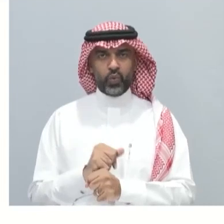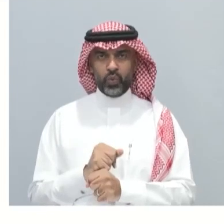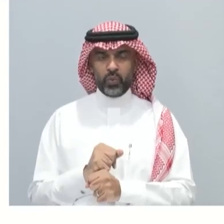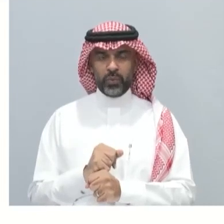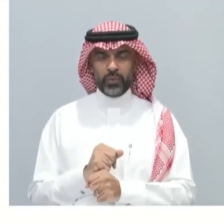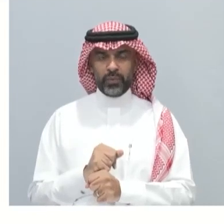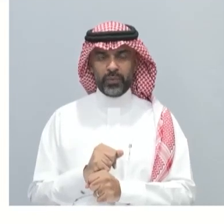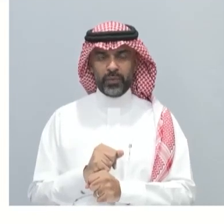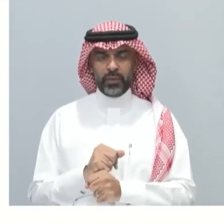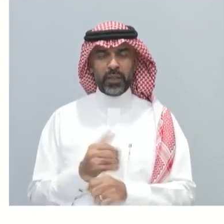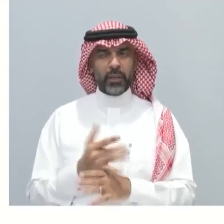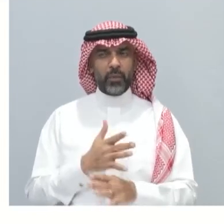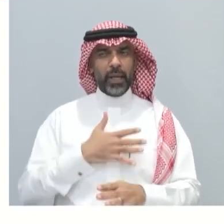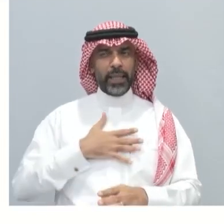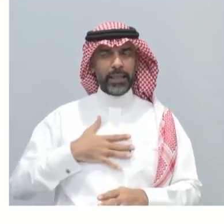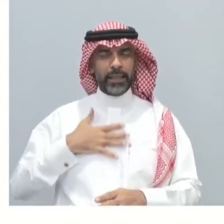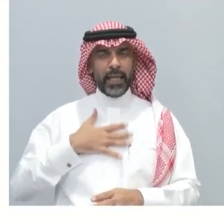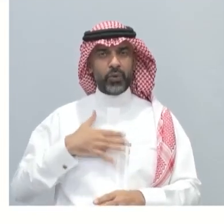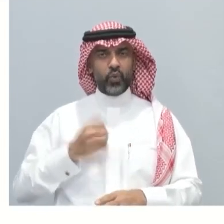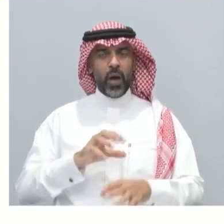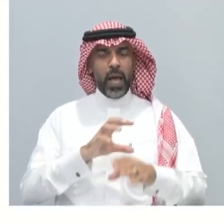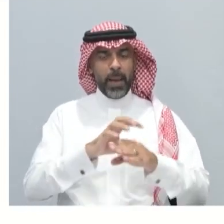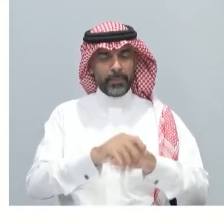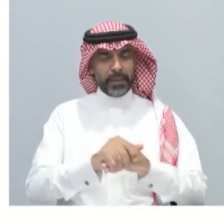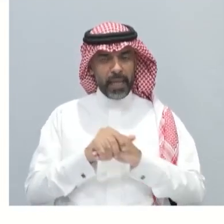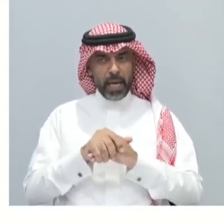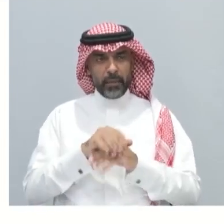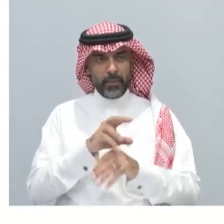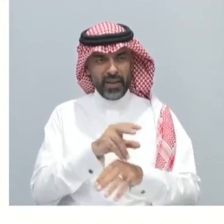القدميه تستعمل للاحساس والامساك ايضا